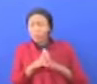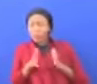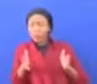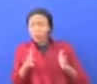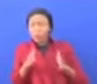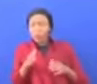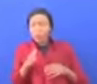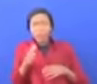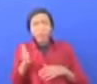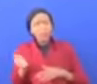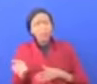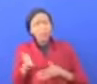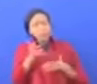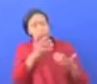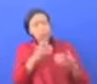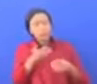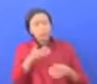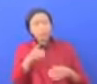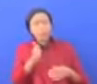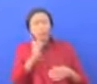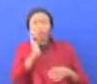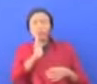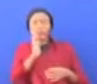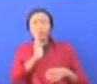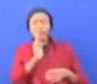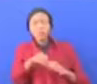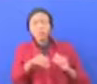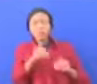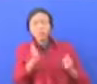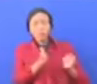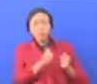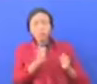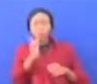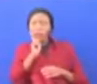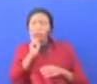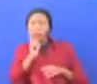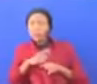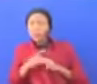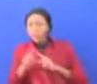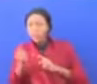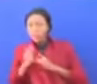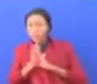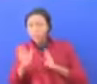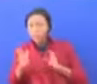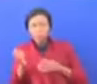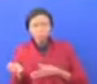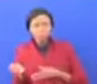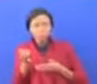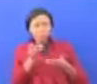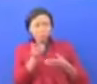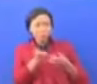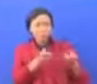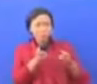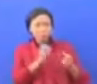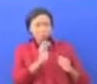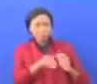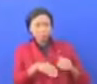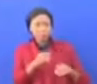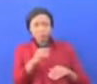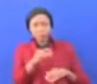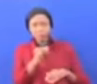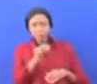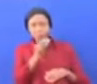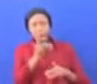ili atwaliwe kupewa vijana wachimbe uchimbaji wadogo. Na Mheshimiwa Mama Samia ameshapeleka gari ya uchimbaji pale ya madini, itawasaidia sana. Lakini